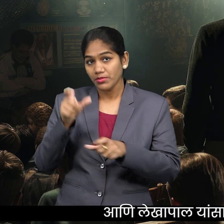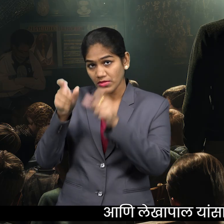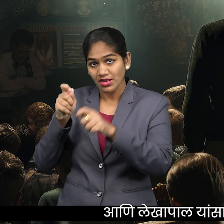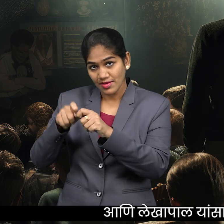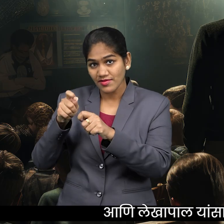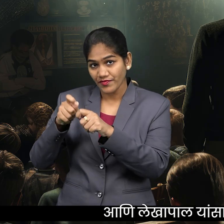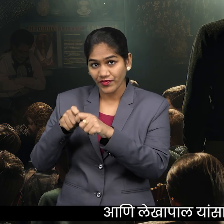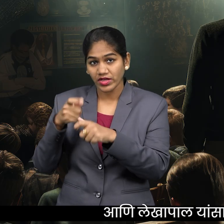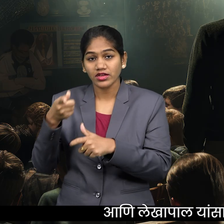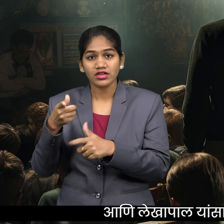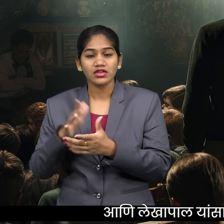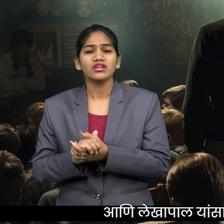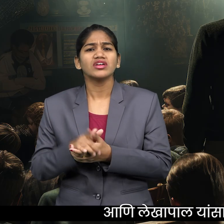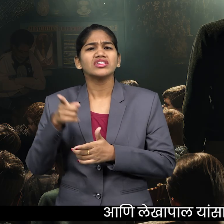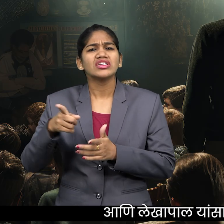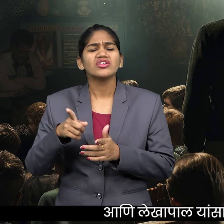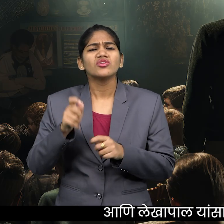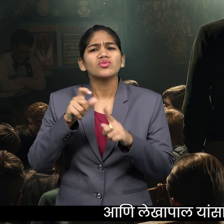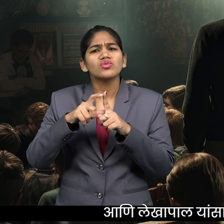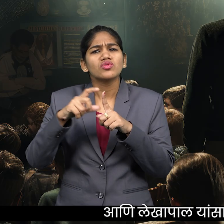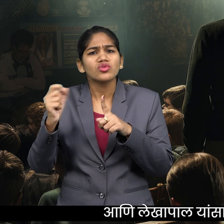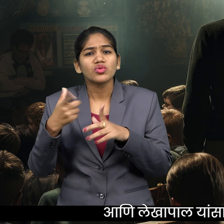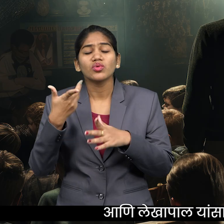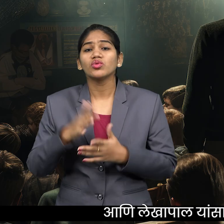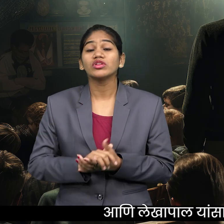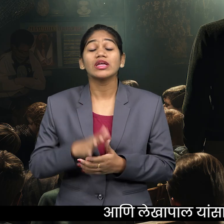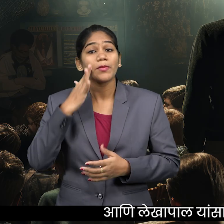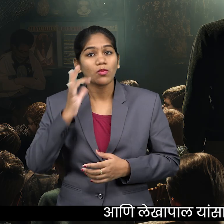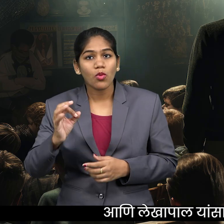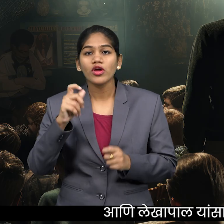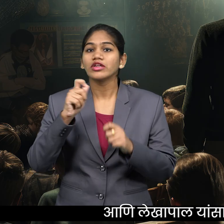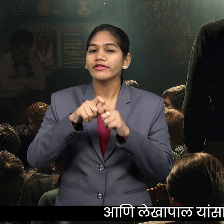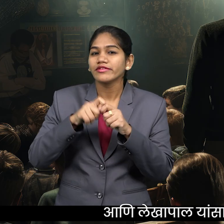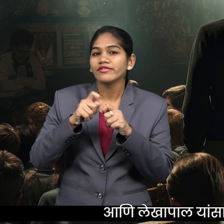आणि लेखापाल यांसारखी आवश्यक कामे करण्यासाठी